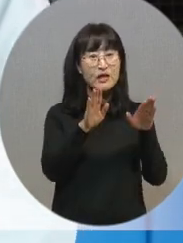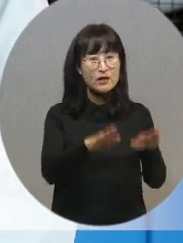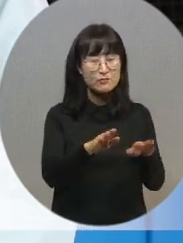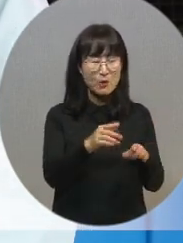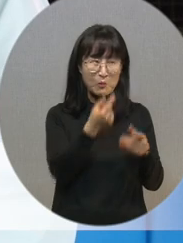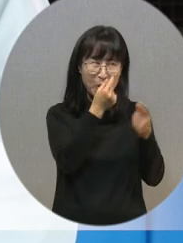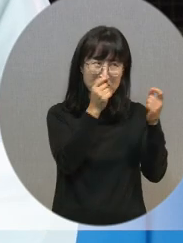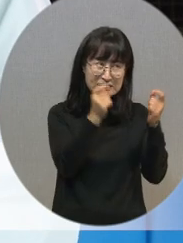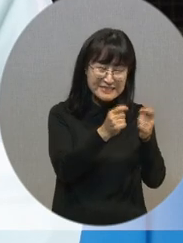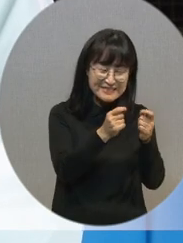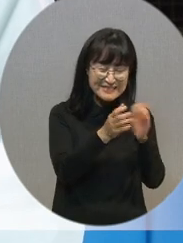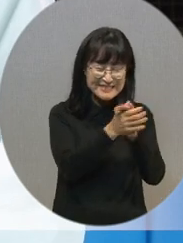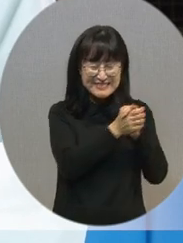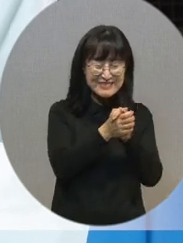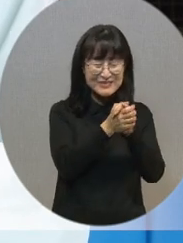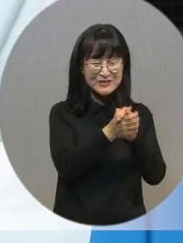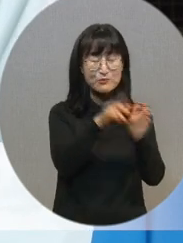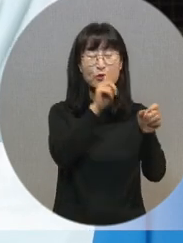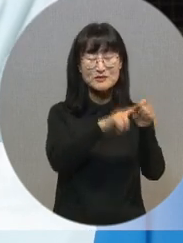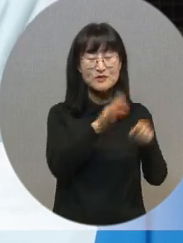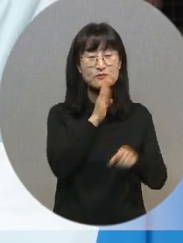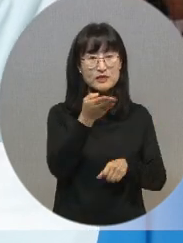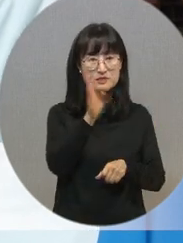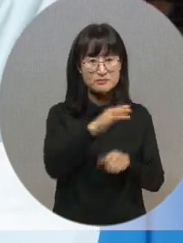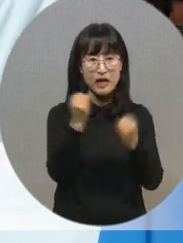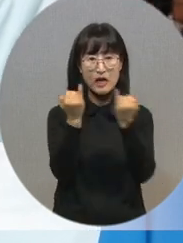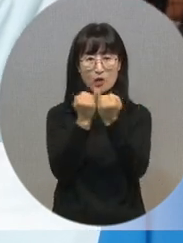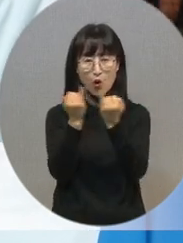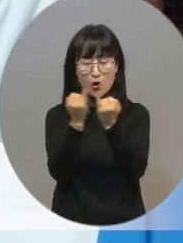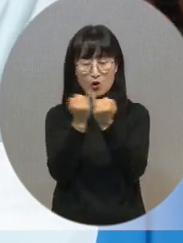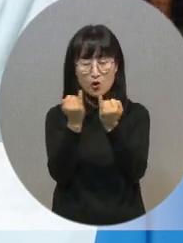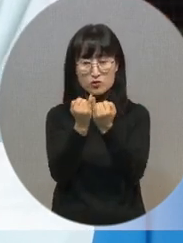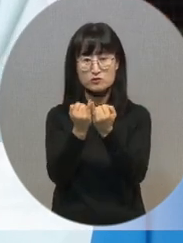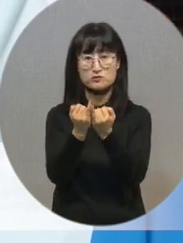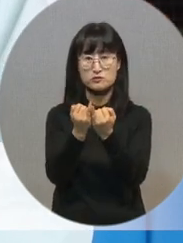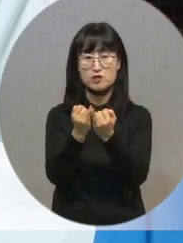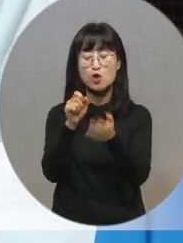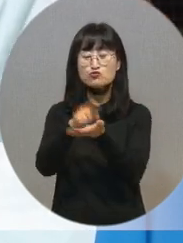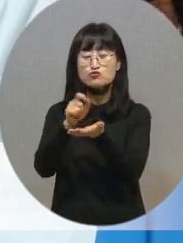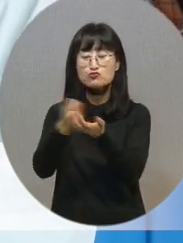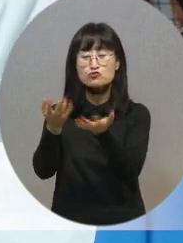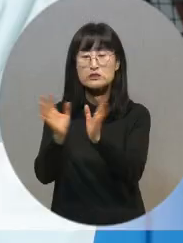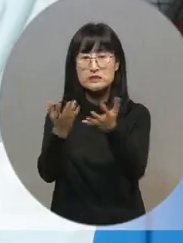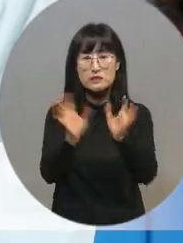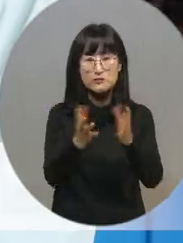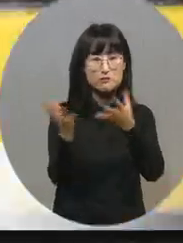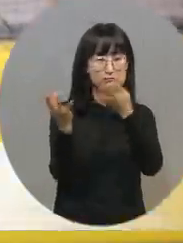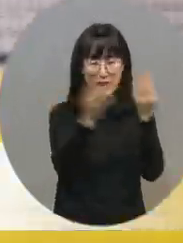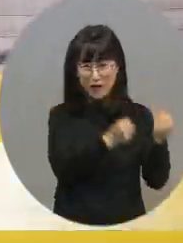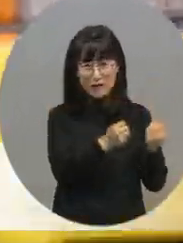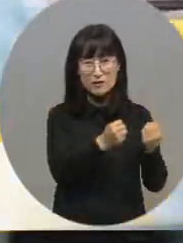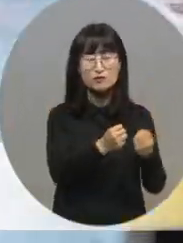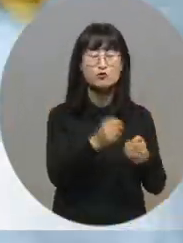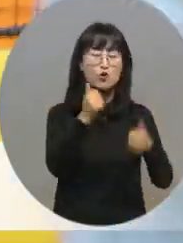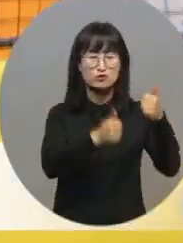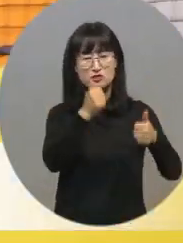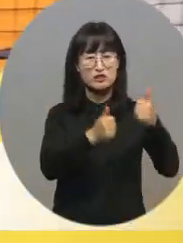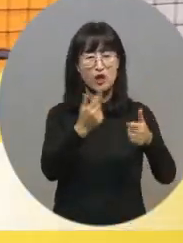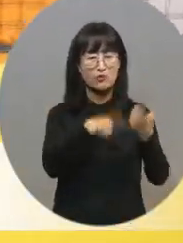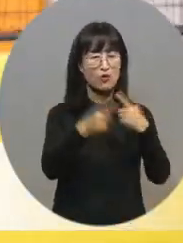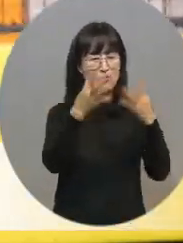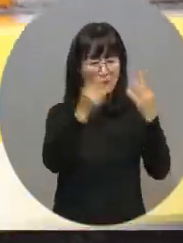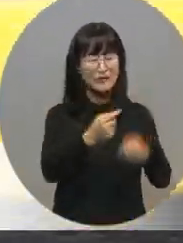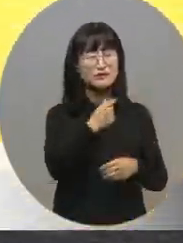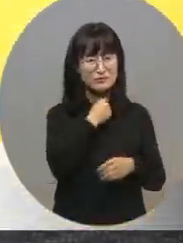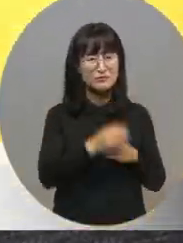경기로 진행되는 걸로 알고 있는데 여자 풋살 대회가 많이 생겨서 저희가 이런 경기가 많아졌으면 좋겠고요.